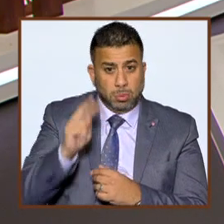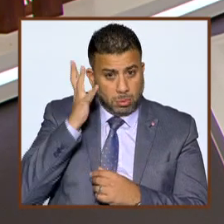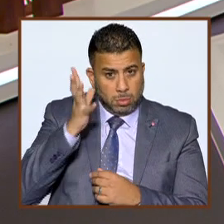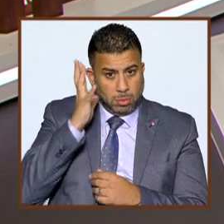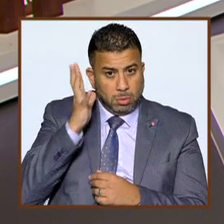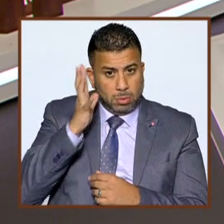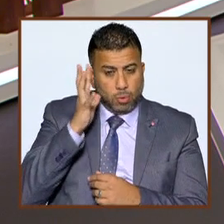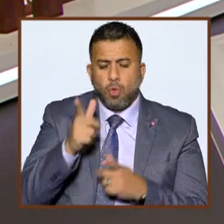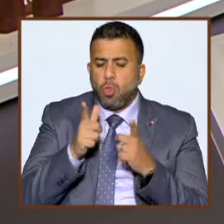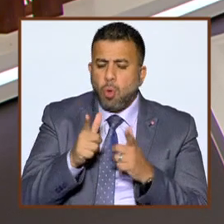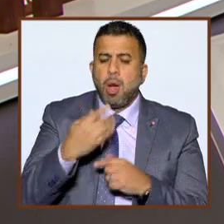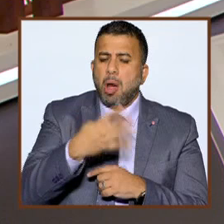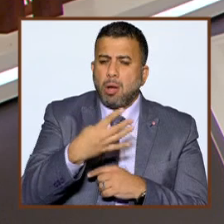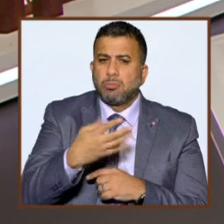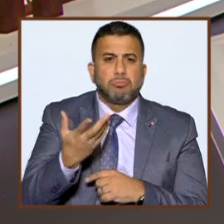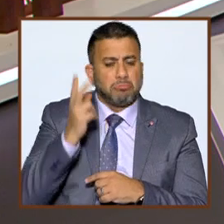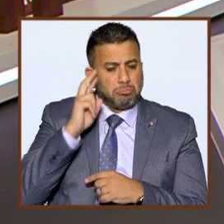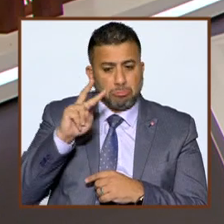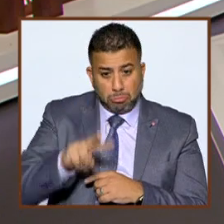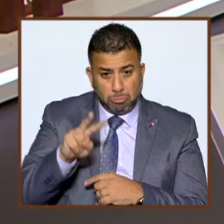جعل يجاوك الجنة، أنا عندي